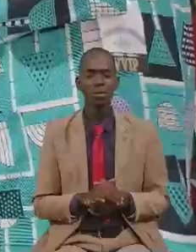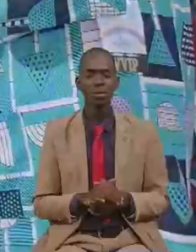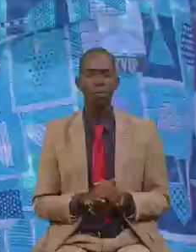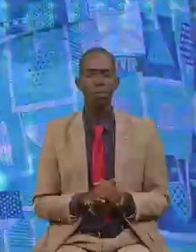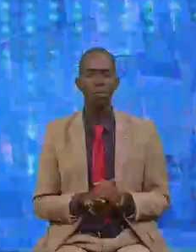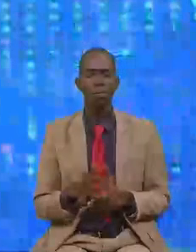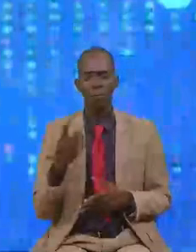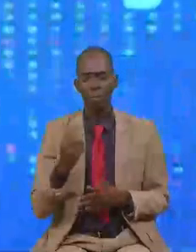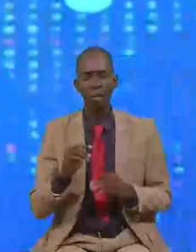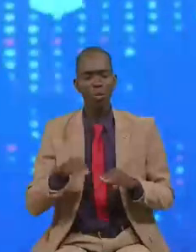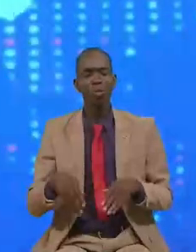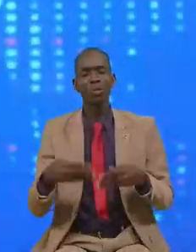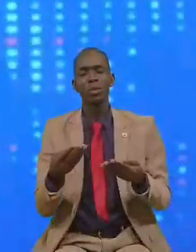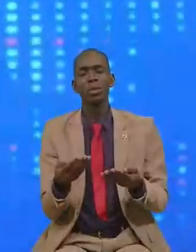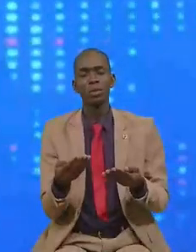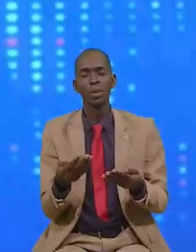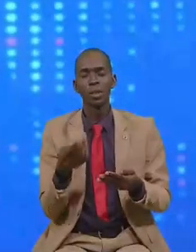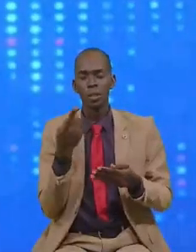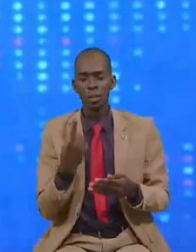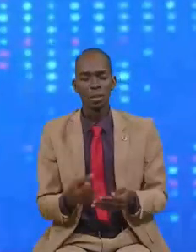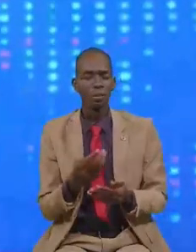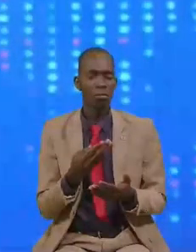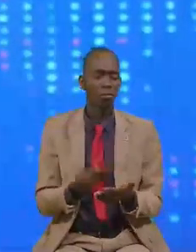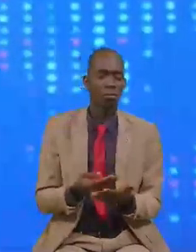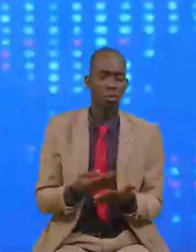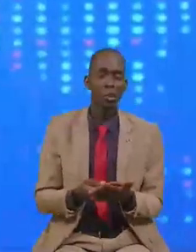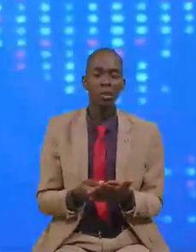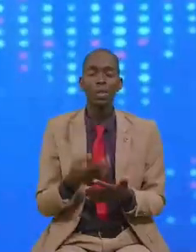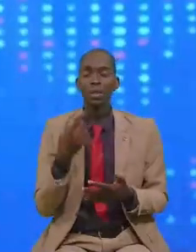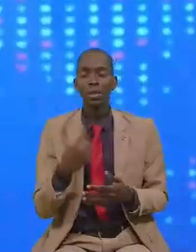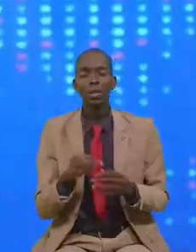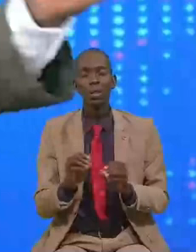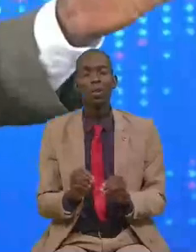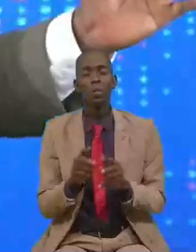La provision, les finances, l'opportunité,